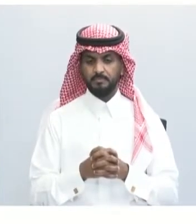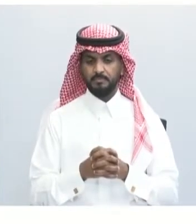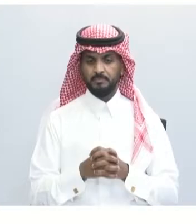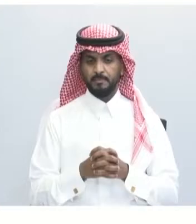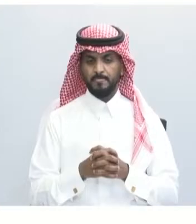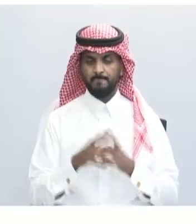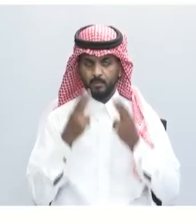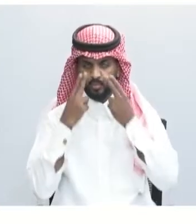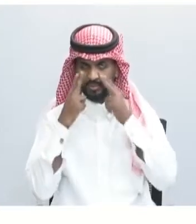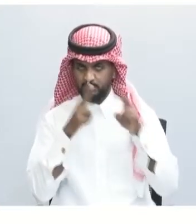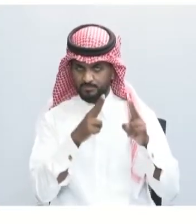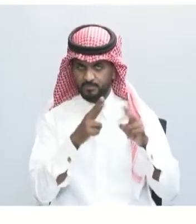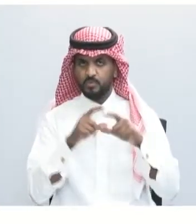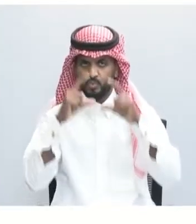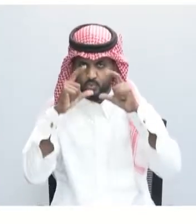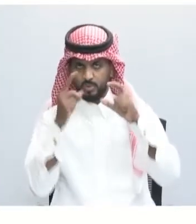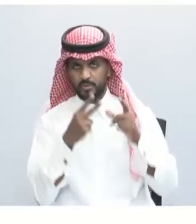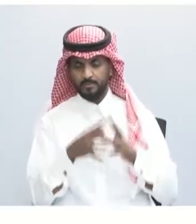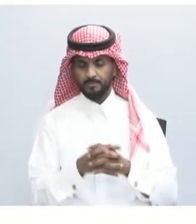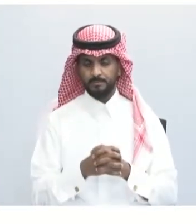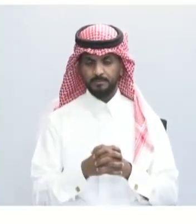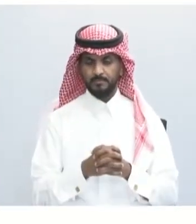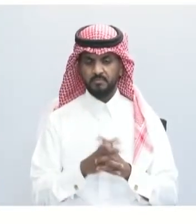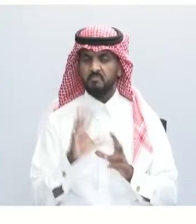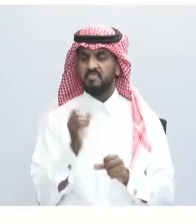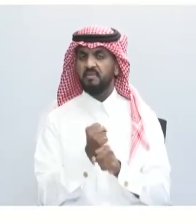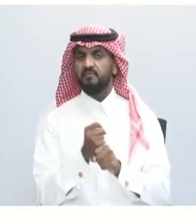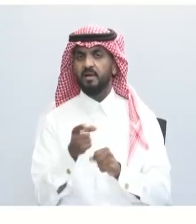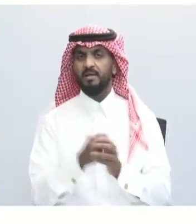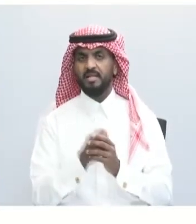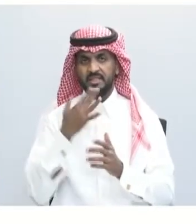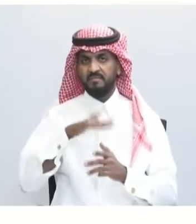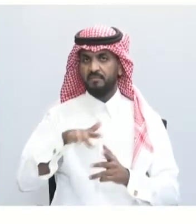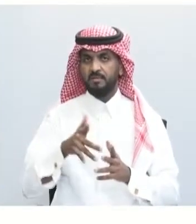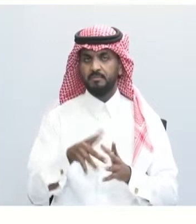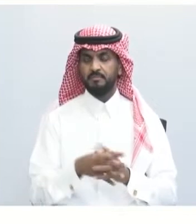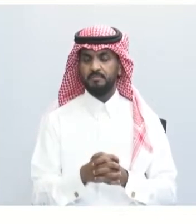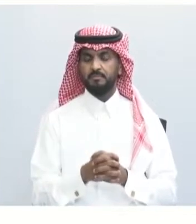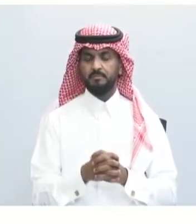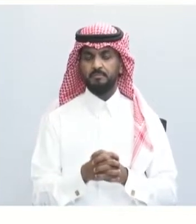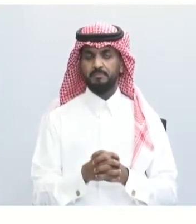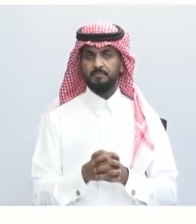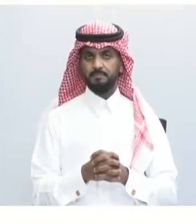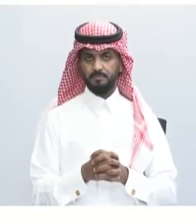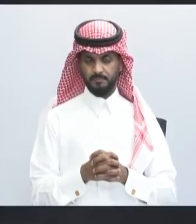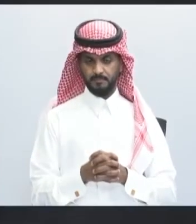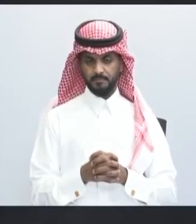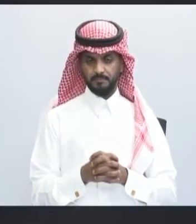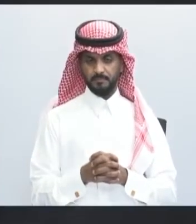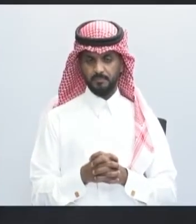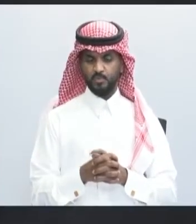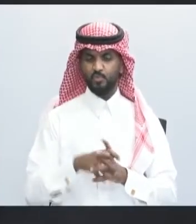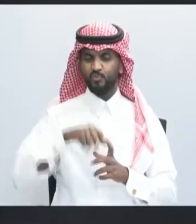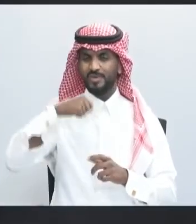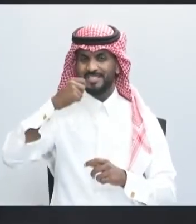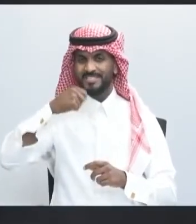لنشاهد سوين الصوره التاليه ماذا يفعل هذا الطفل ماذا يفعل نعم